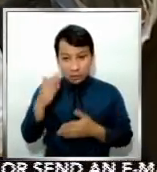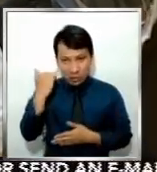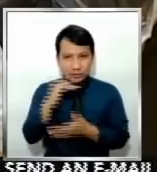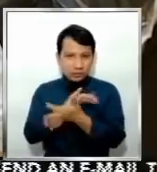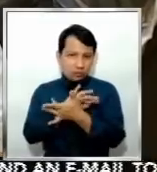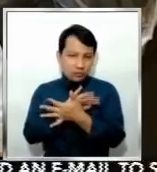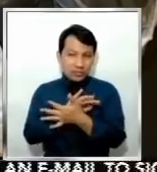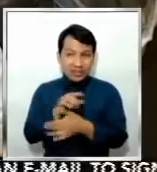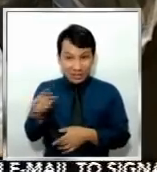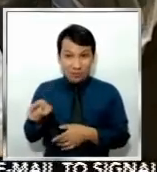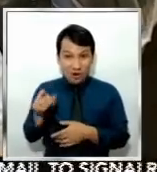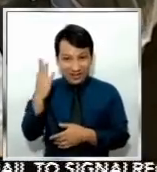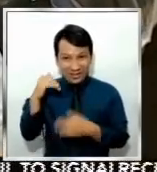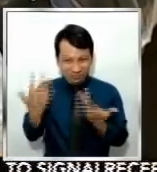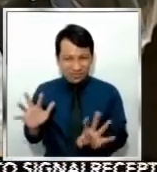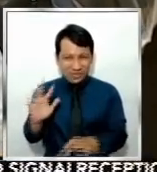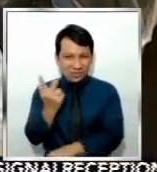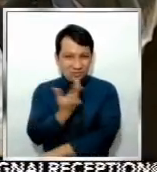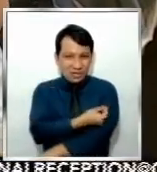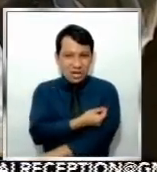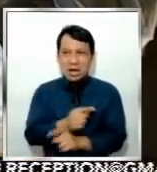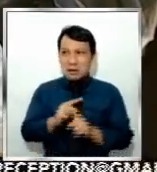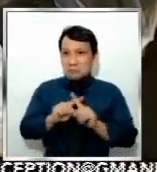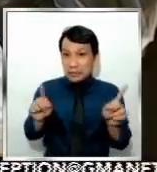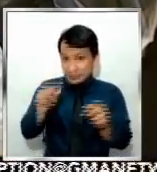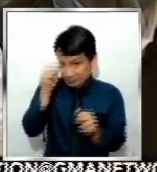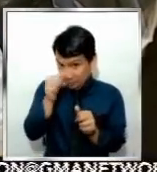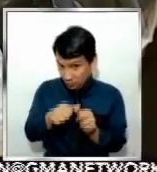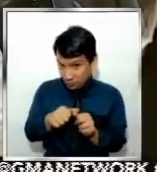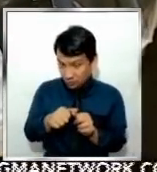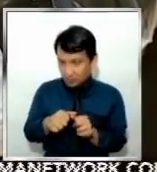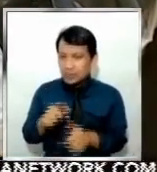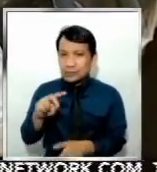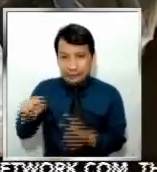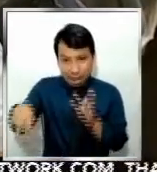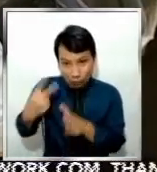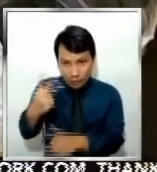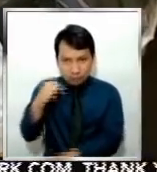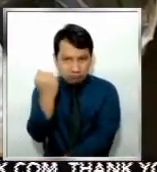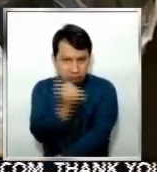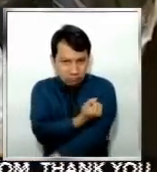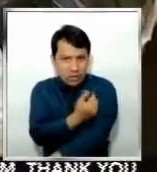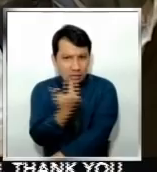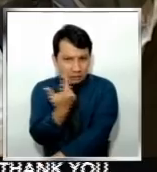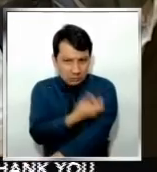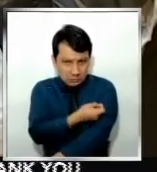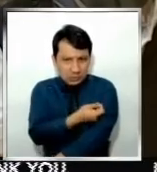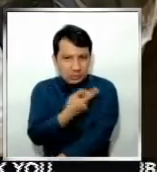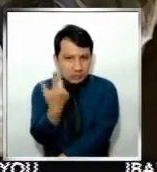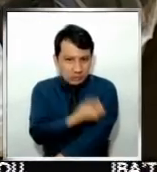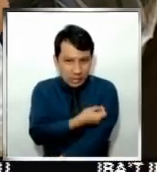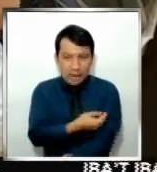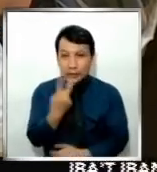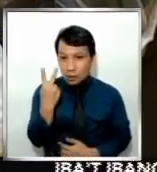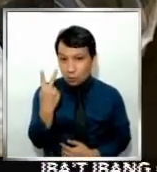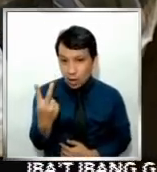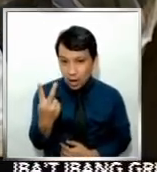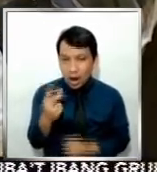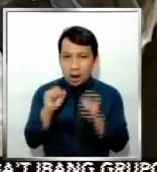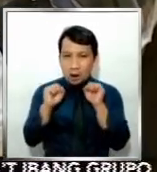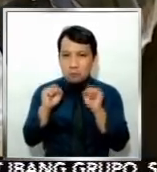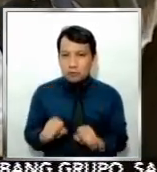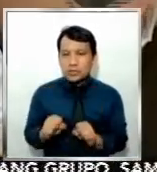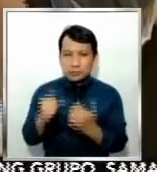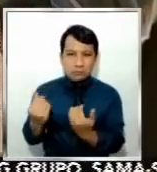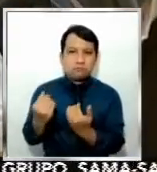kung kahit na bakunado kayo, 2 beses sabihin na natin, pwede pa rin kayo mahawaan at pwede pa rin po